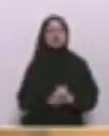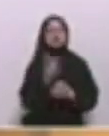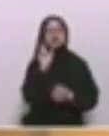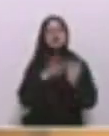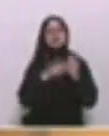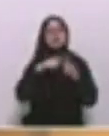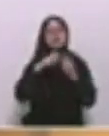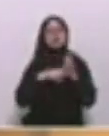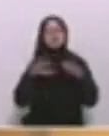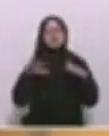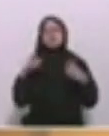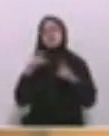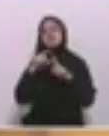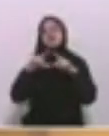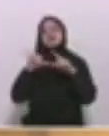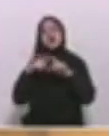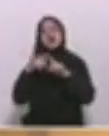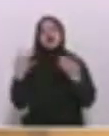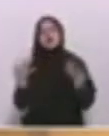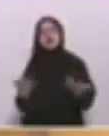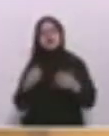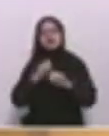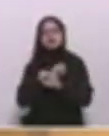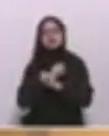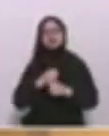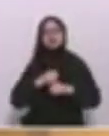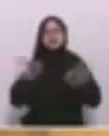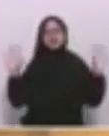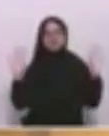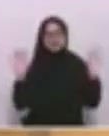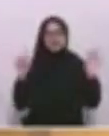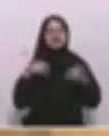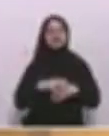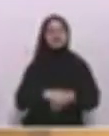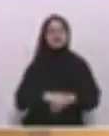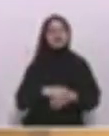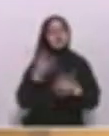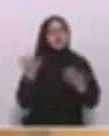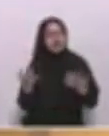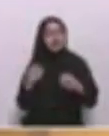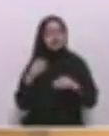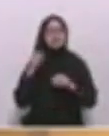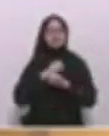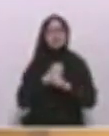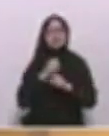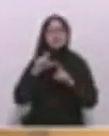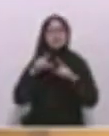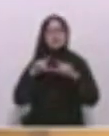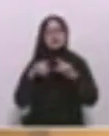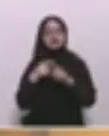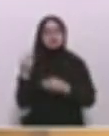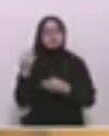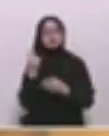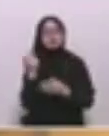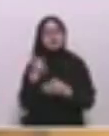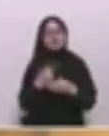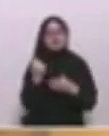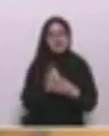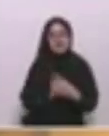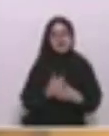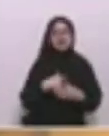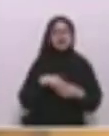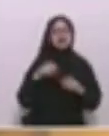UMKM ini apakah pembebasan pajak ini mencakup pajak penghasilan atau pajak pertambahan nilai atau